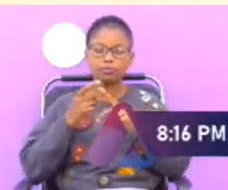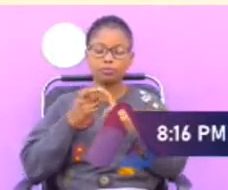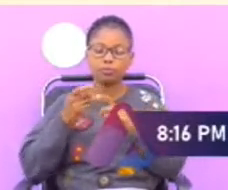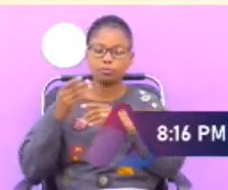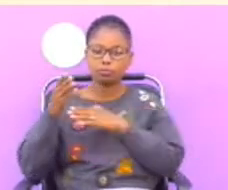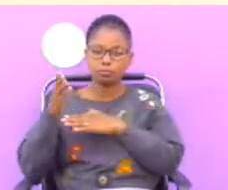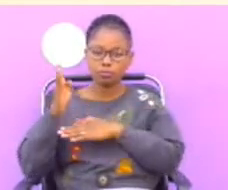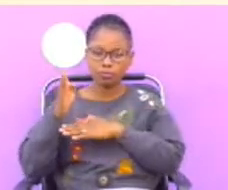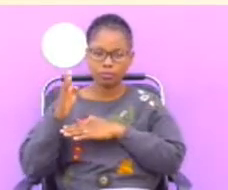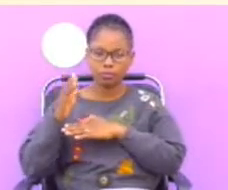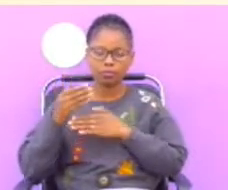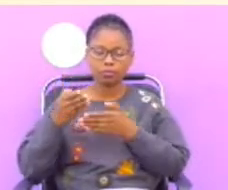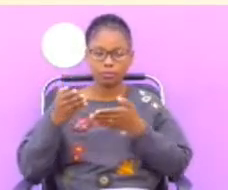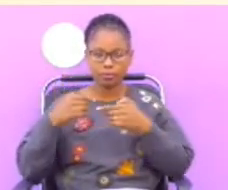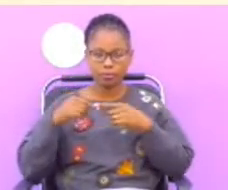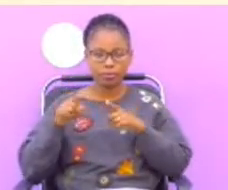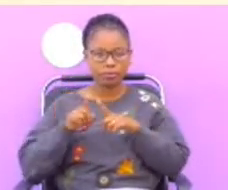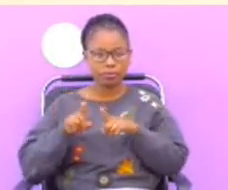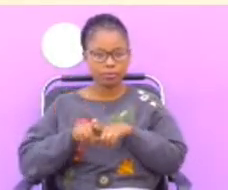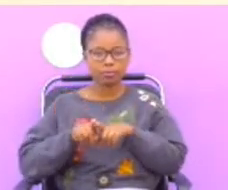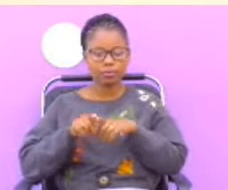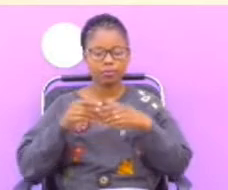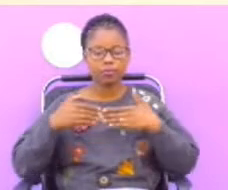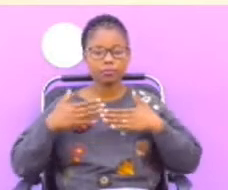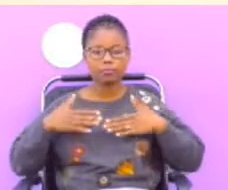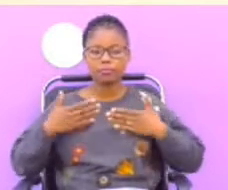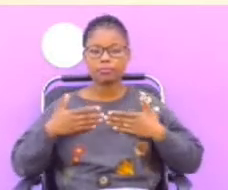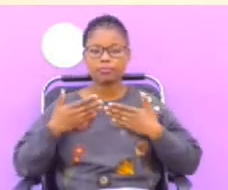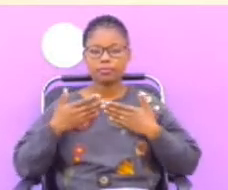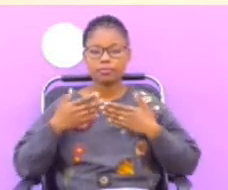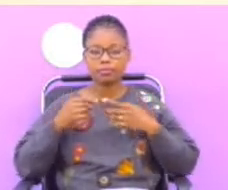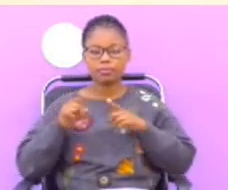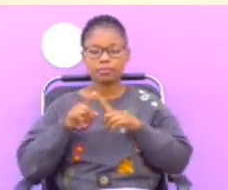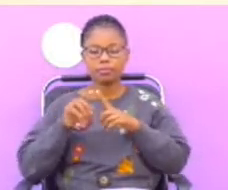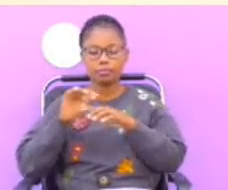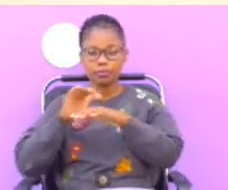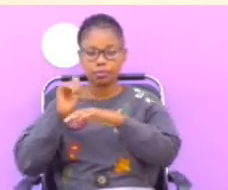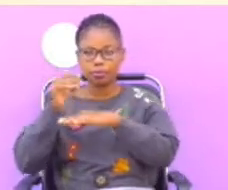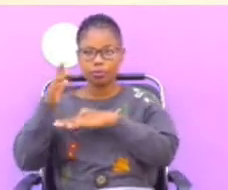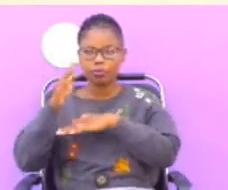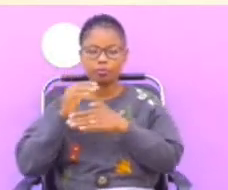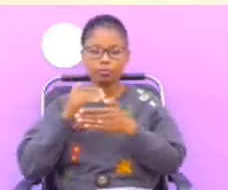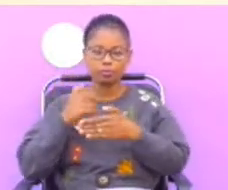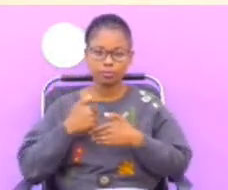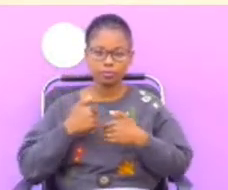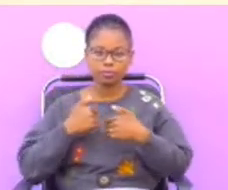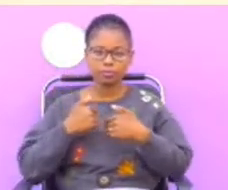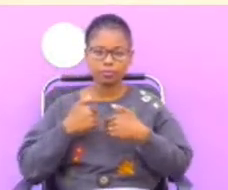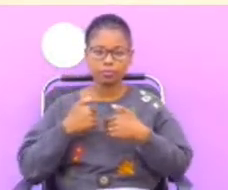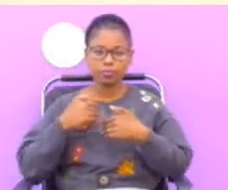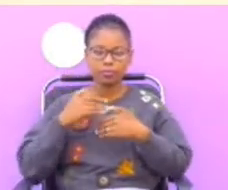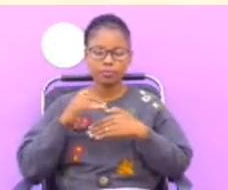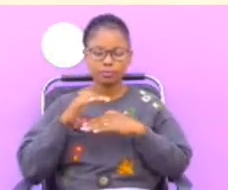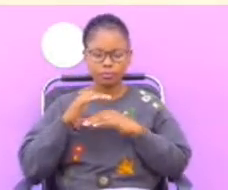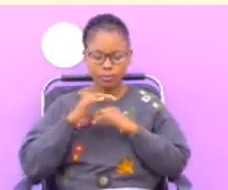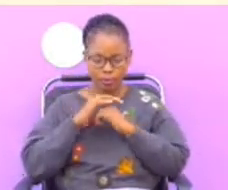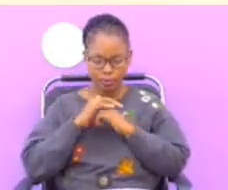dina thayo wa Mwathani na dina gikeno kia Ngai uria wangitire. nganyiha na ngamenya